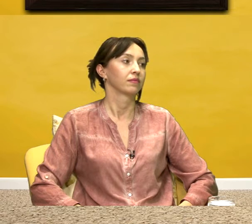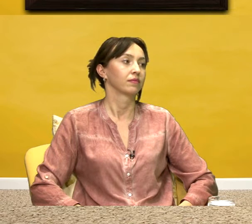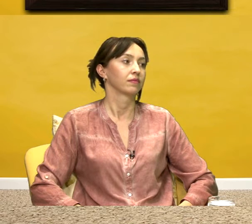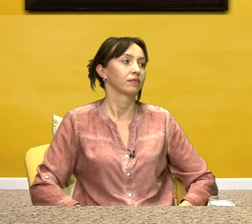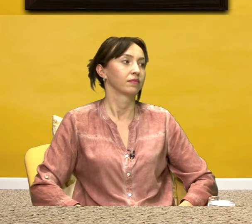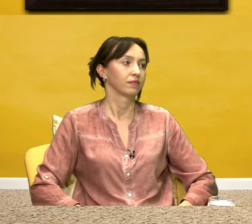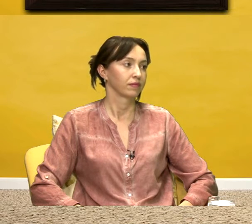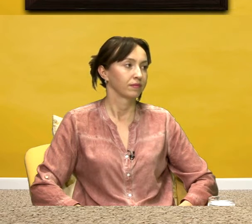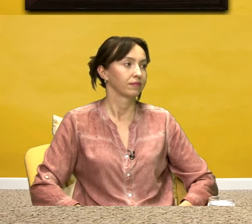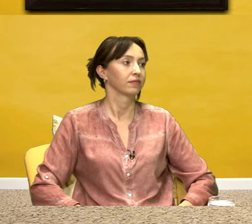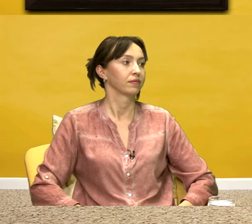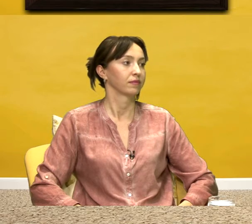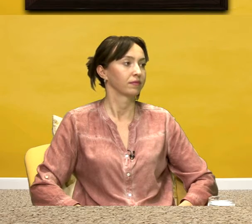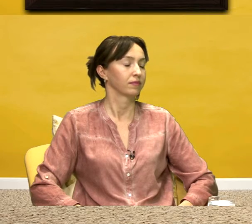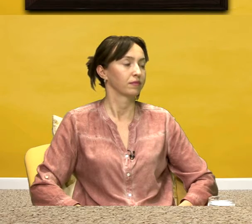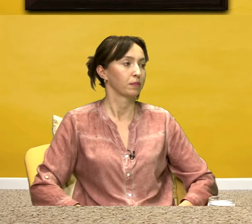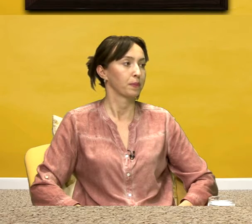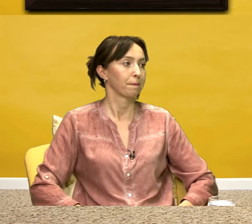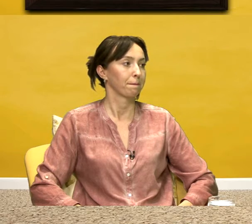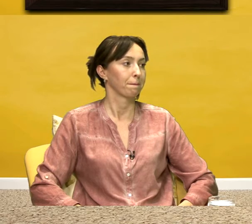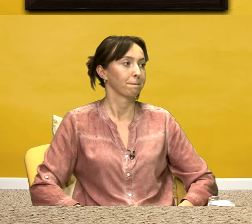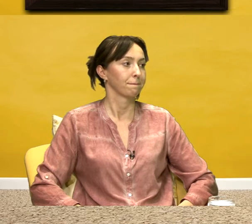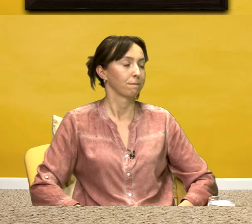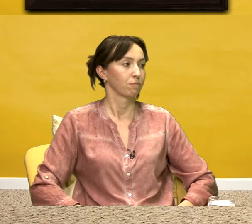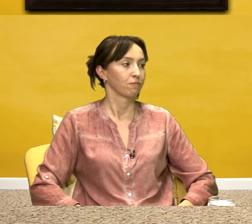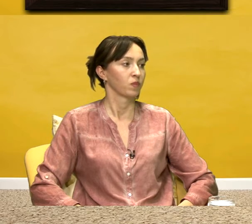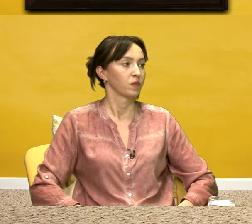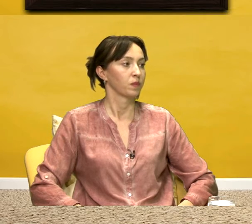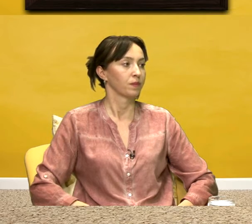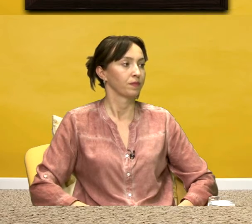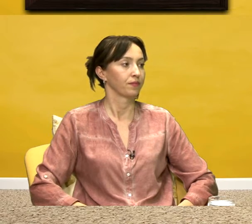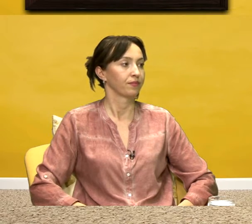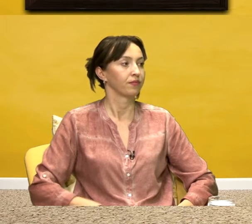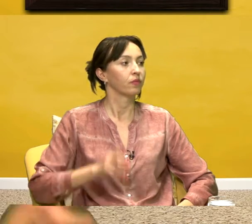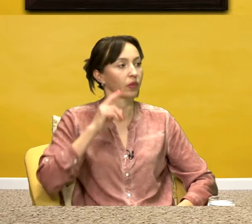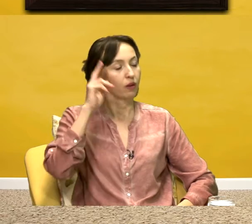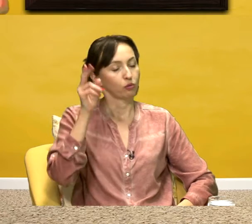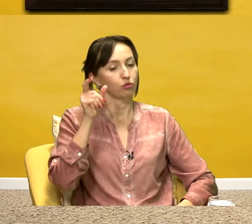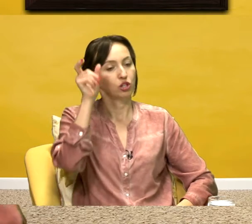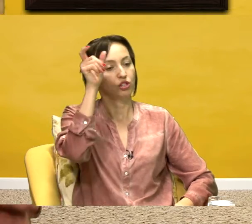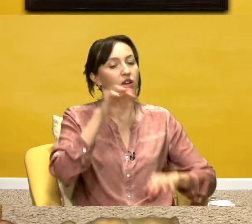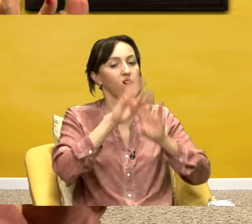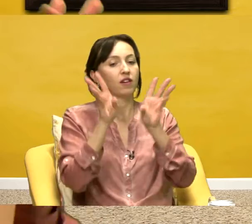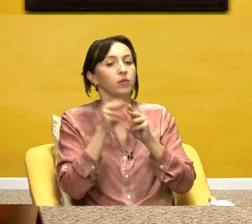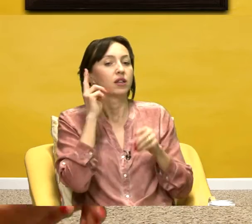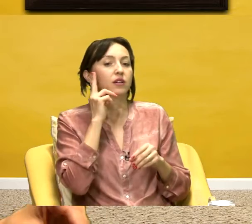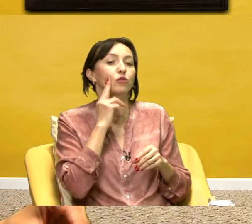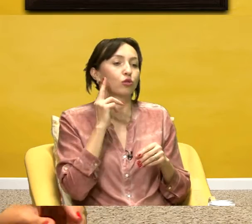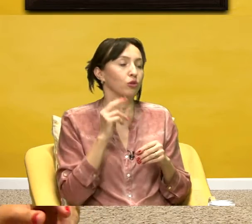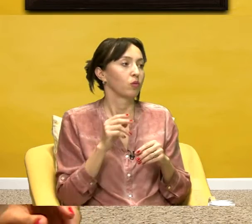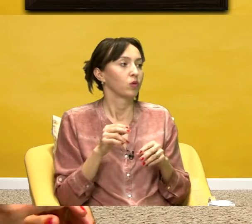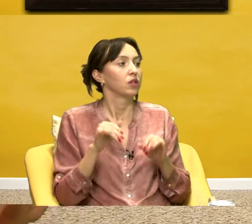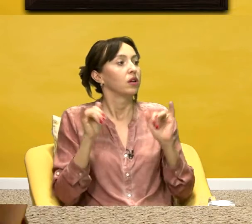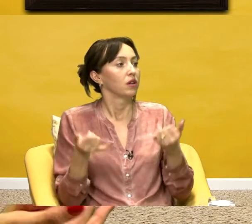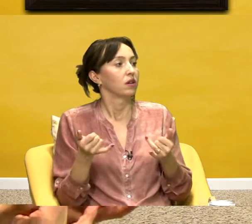la urgențe și stătea vreo 6-7 ore cu mâna ruptă pentru că